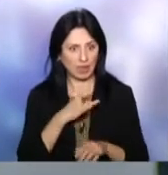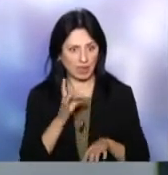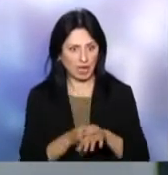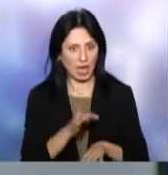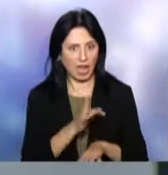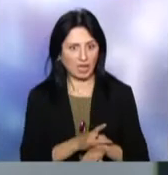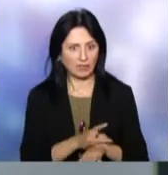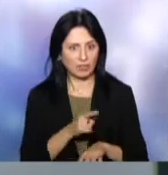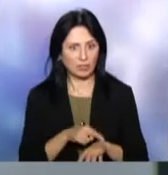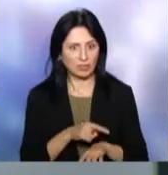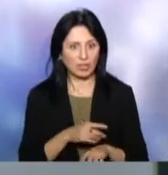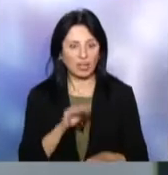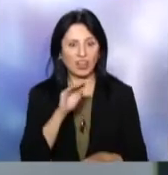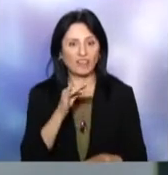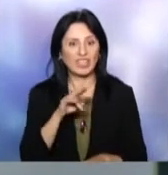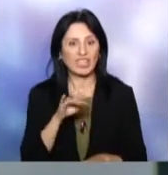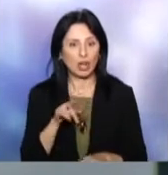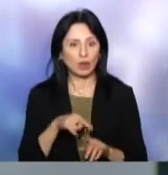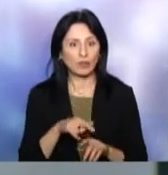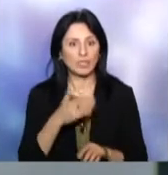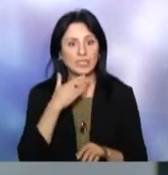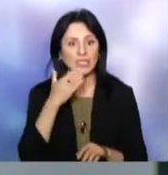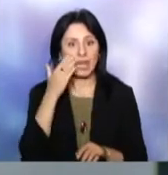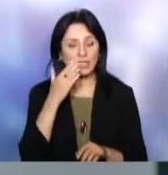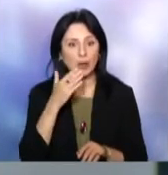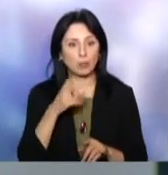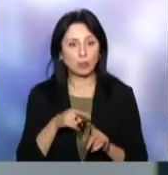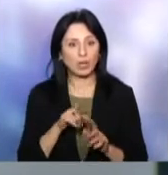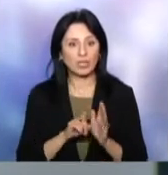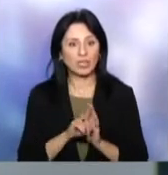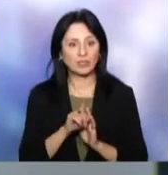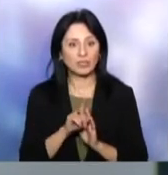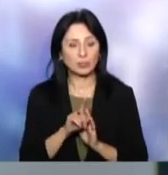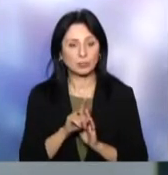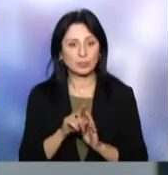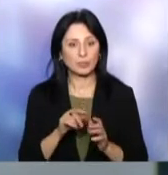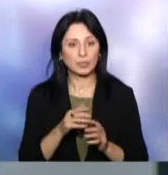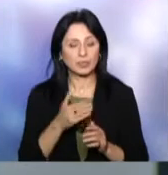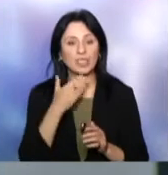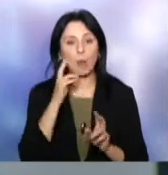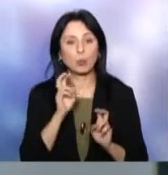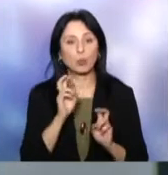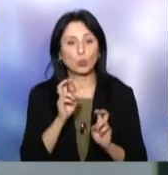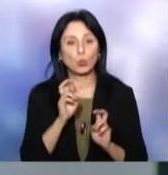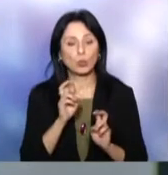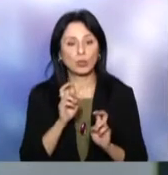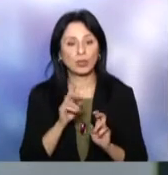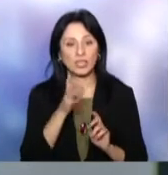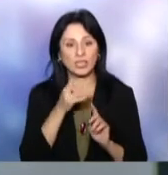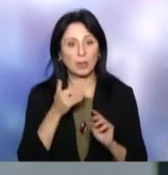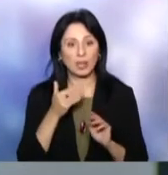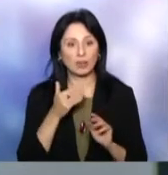და ასეული ეშინიათ ვიტილიგოსი, ხოლო გაზაფხულის დასაწყისში და ზაფხულის წინა